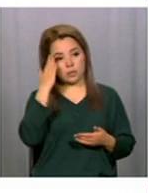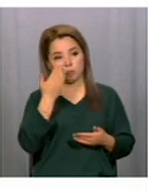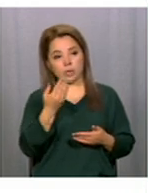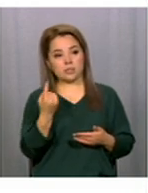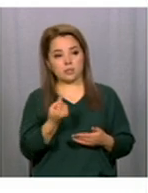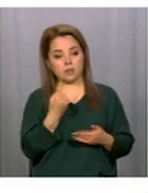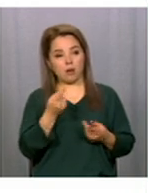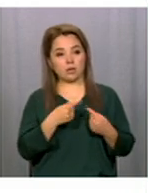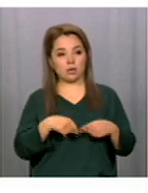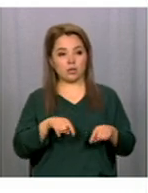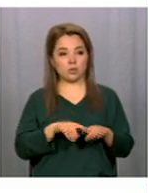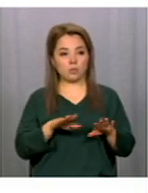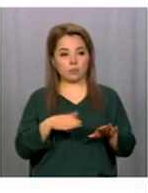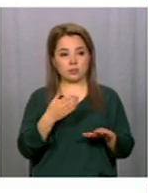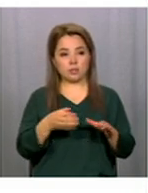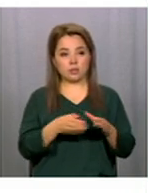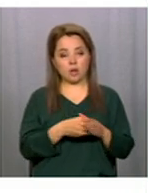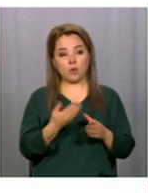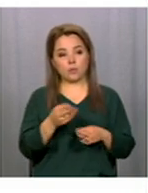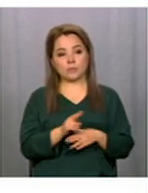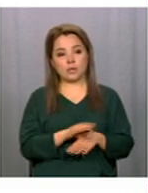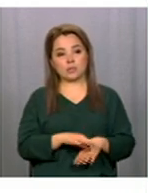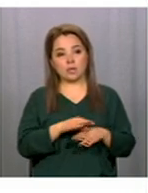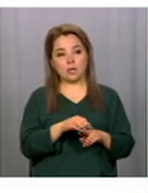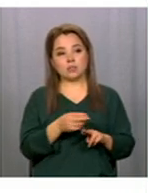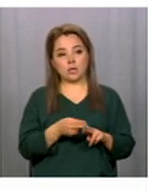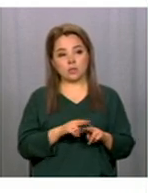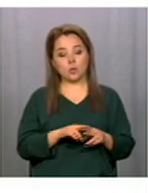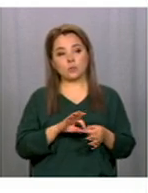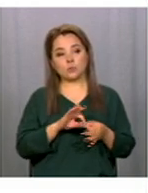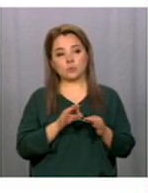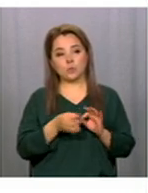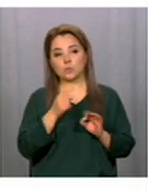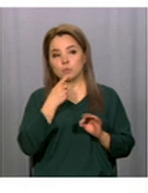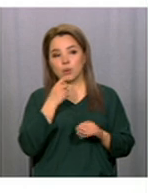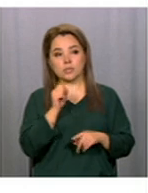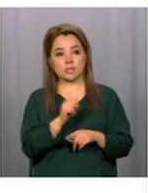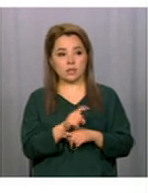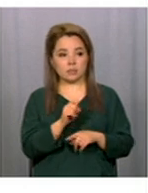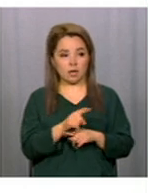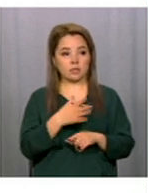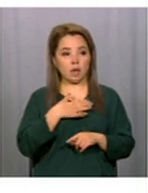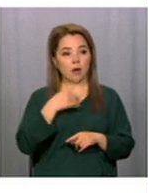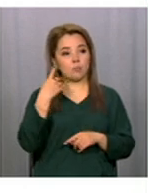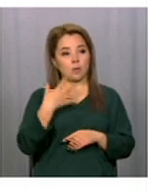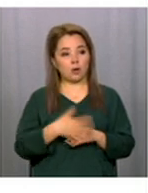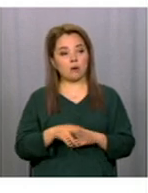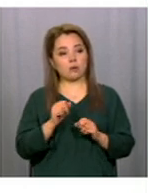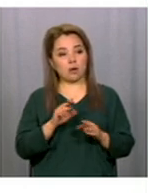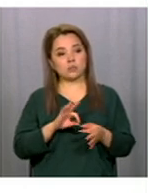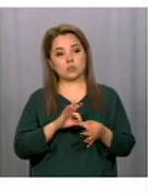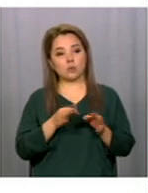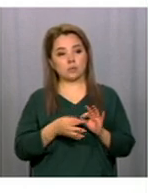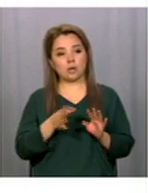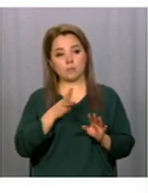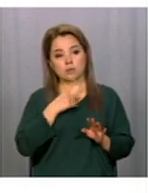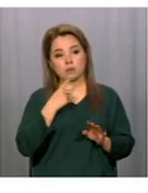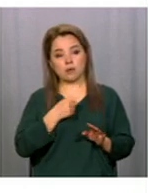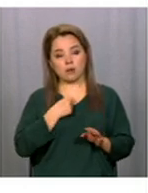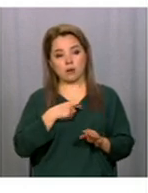единый организм. Он справляется с этой трудной задачей. Я понял, как сложно быть